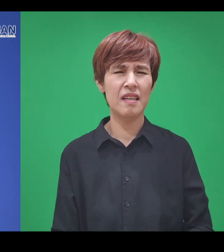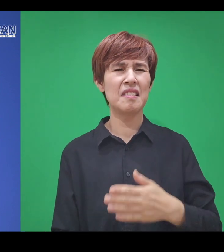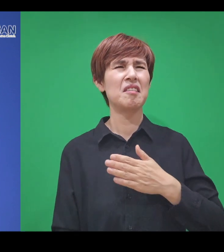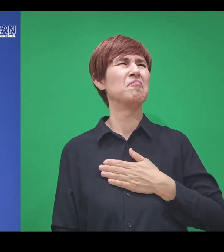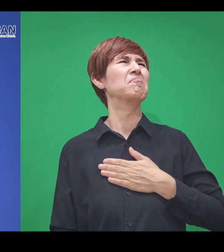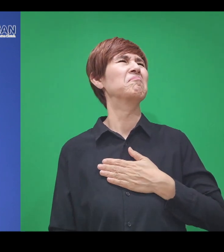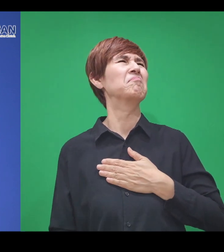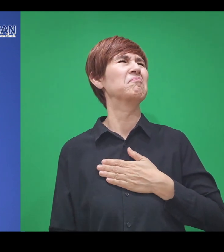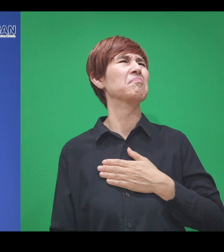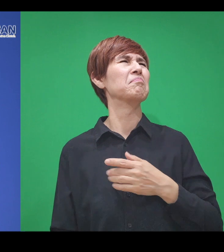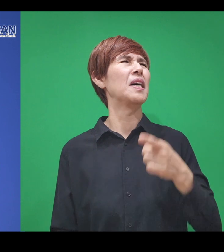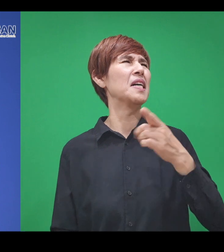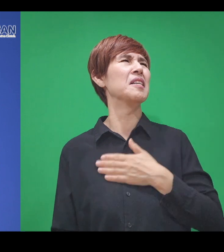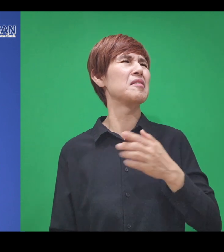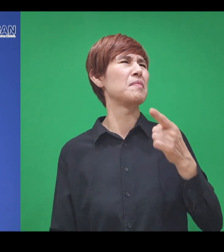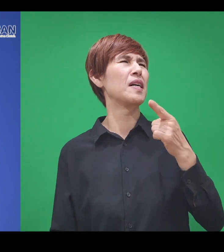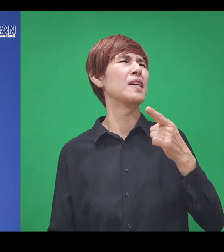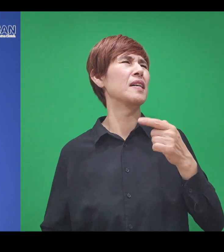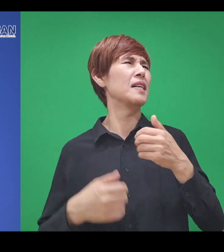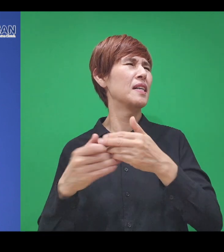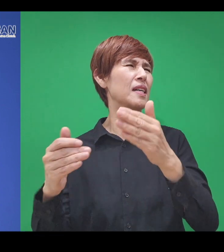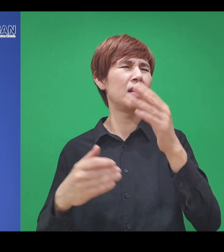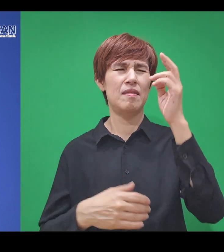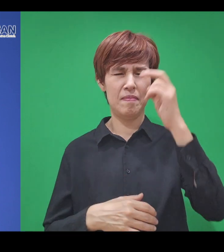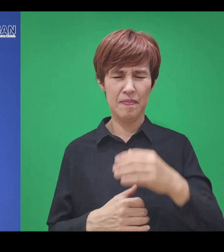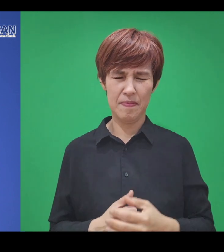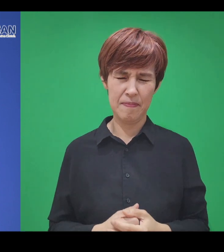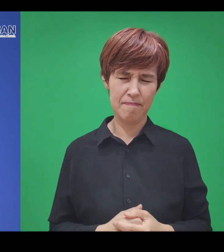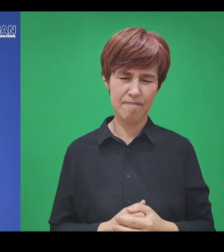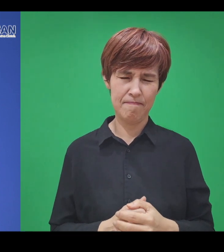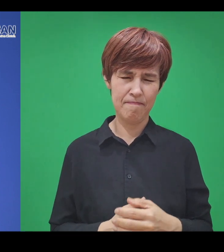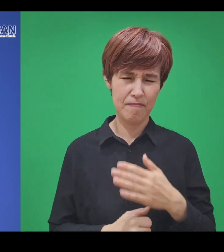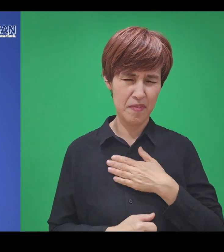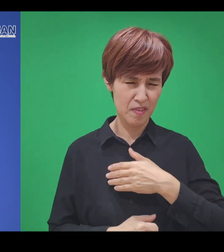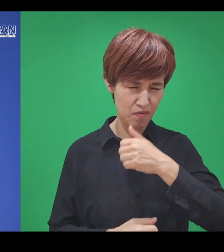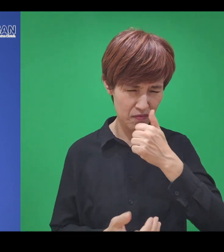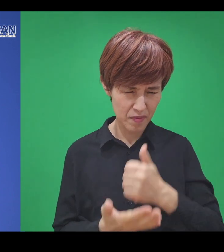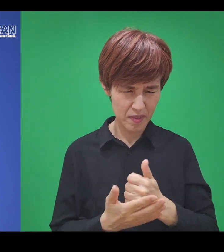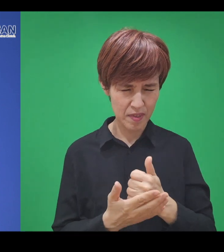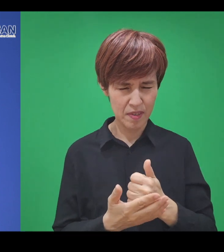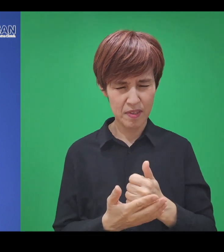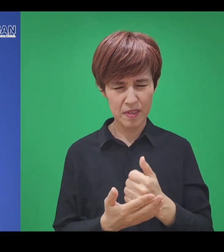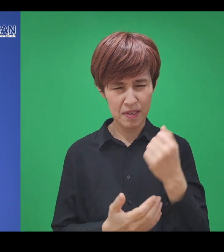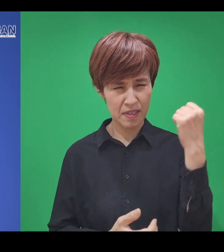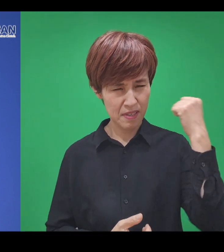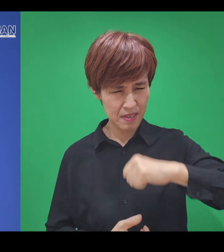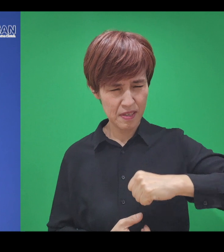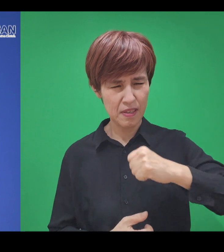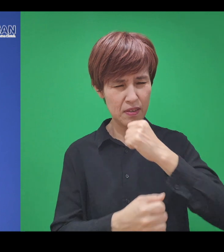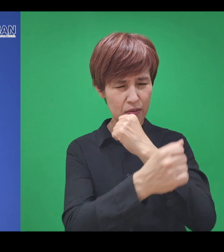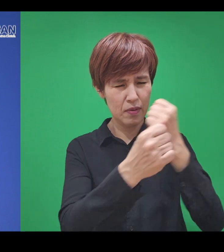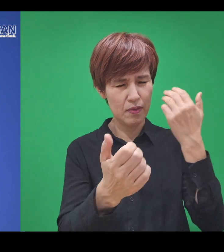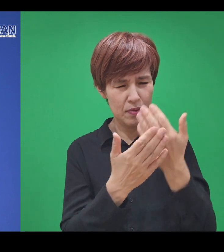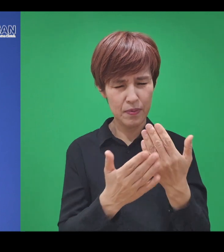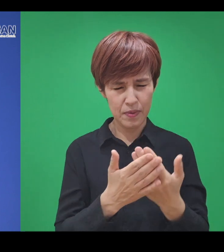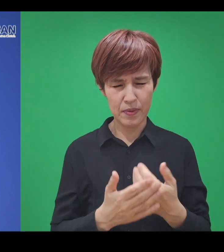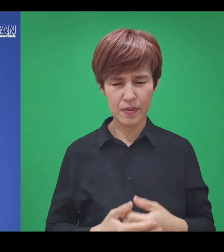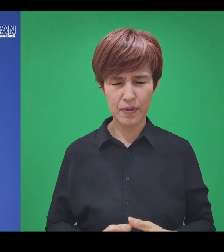것처럼 말하고 행동했는지 모릅니다. 나의 반역을 용서해 주시옵소서.